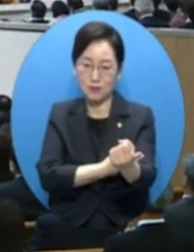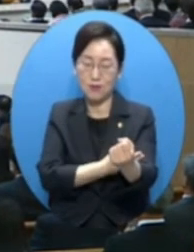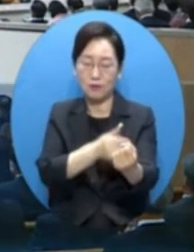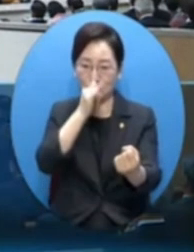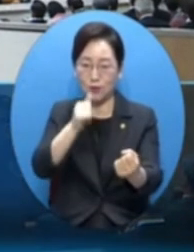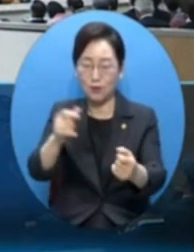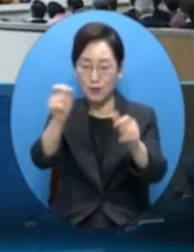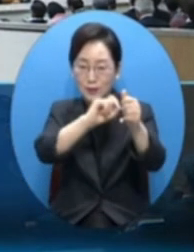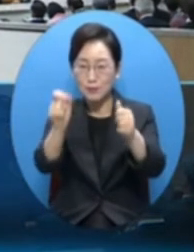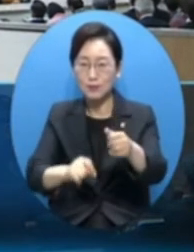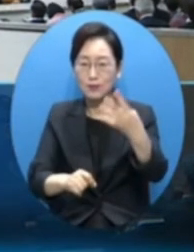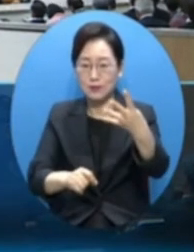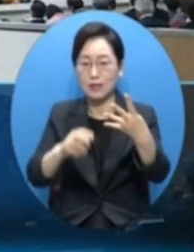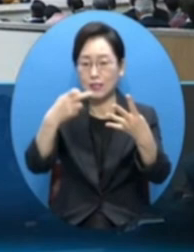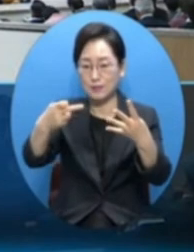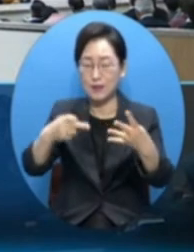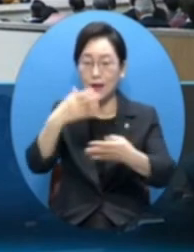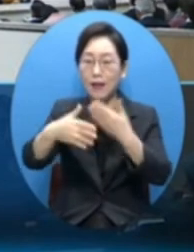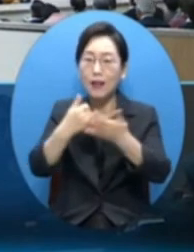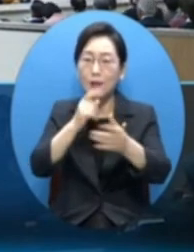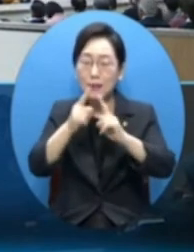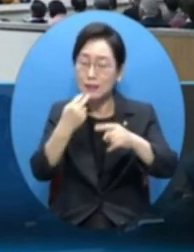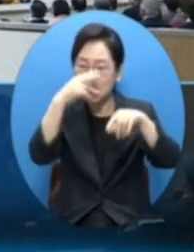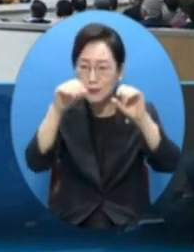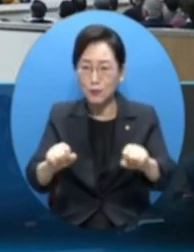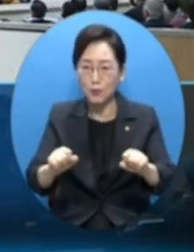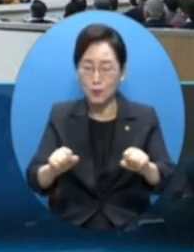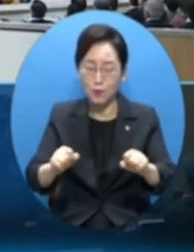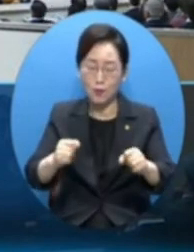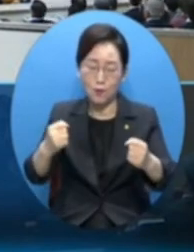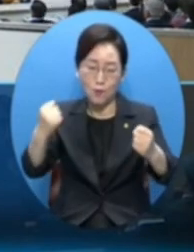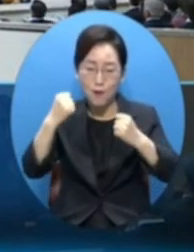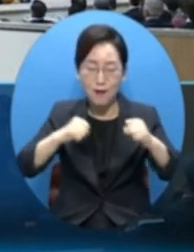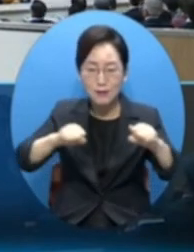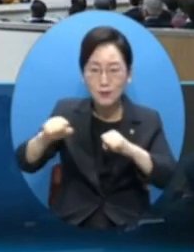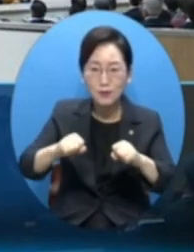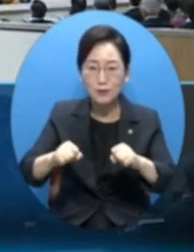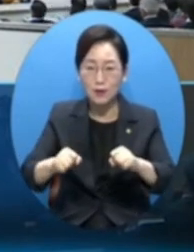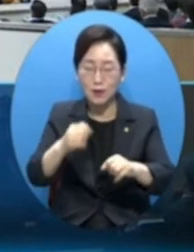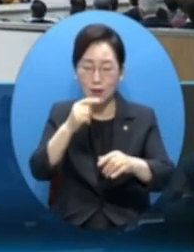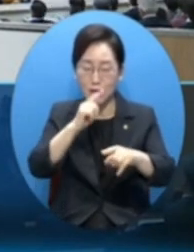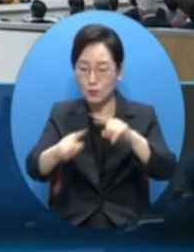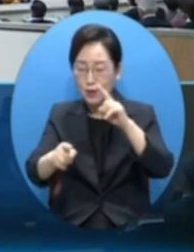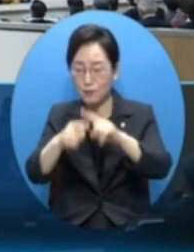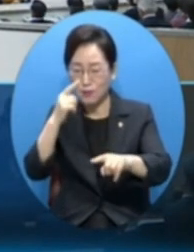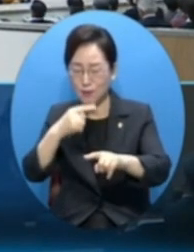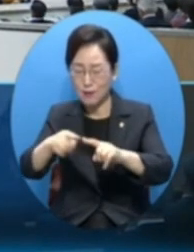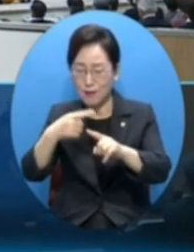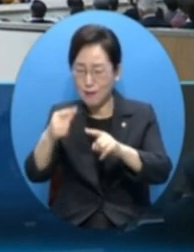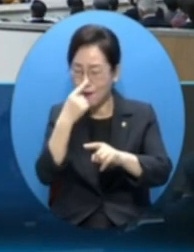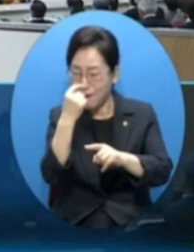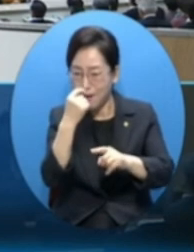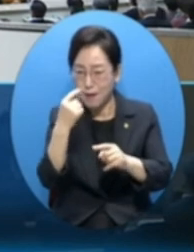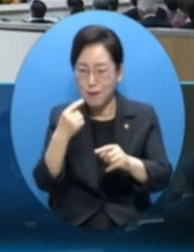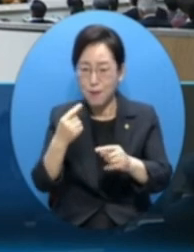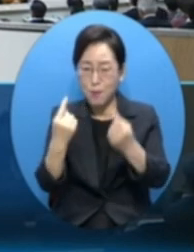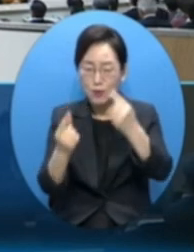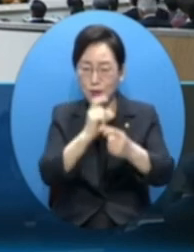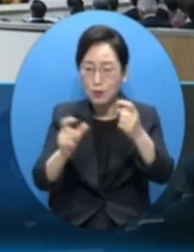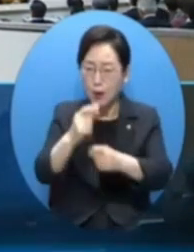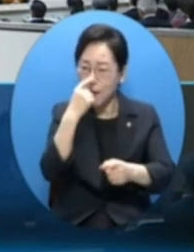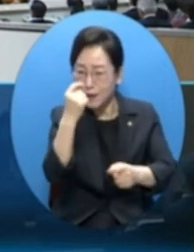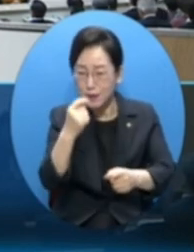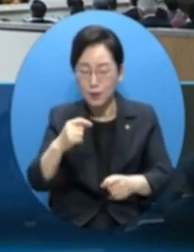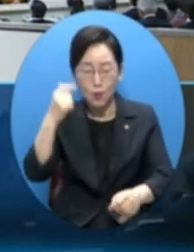히브리서 4장 12절을 말씀합니다. 하나님 말씀은 살아있고 활력이 있어 저의 낯을 어떤 것보다도 예리하여 혼과 영과